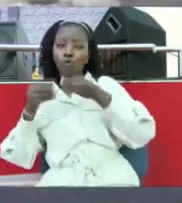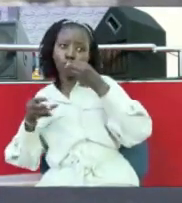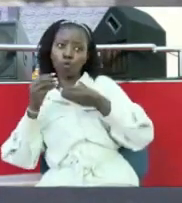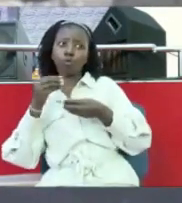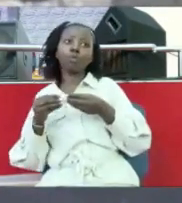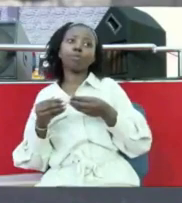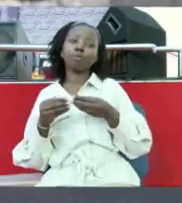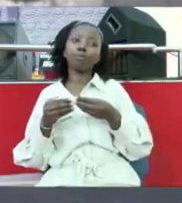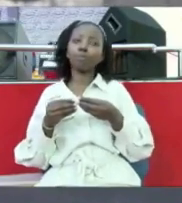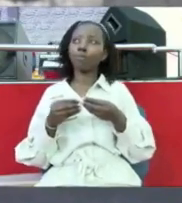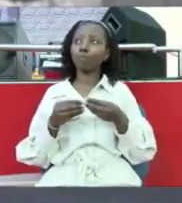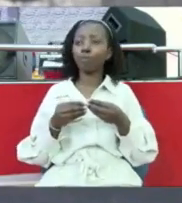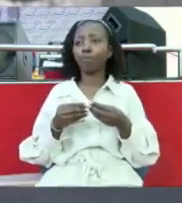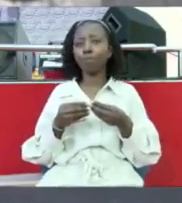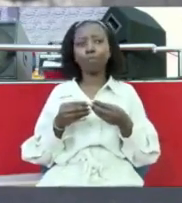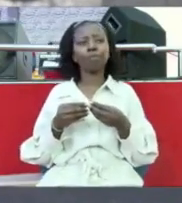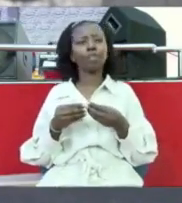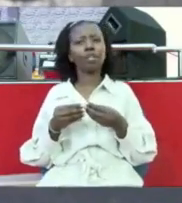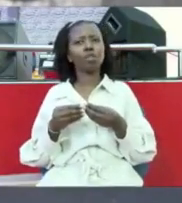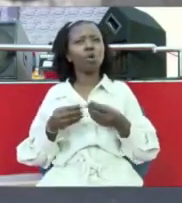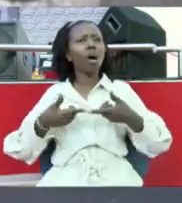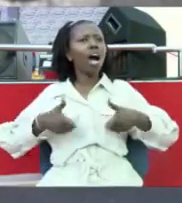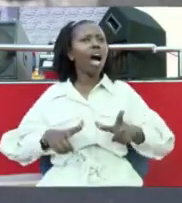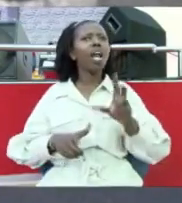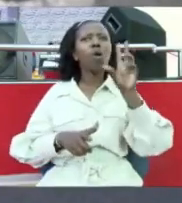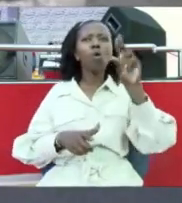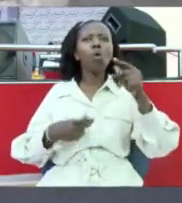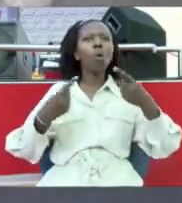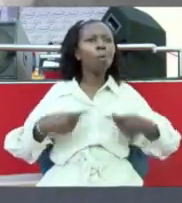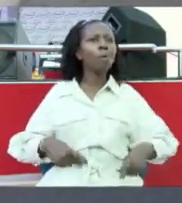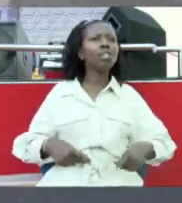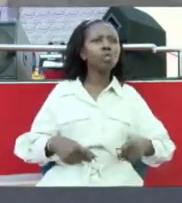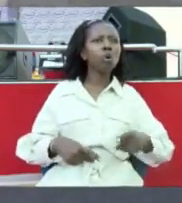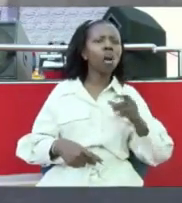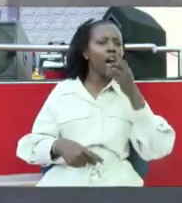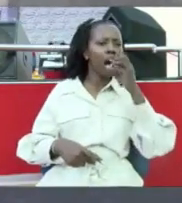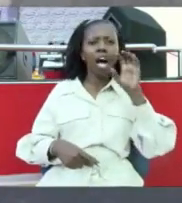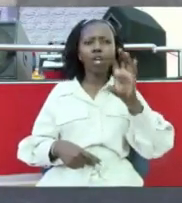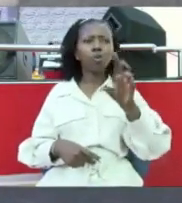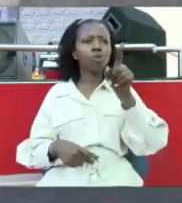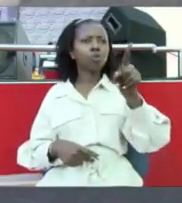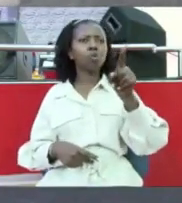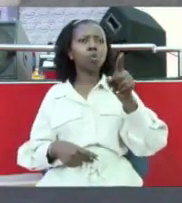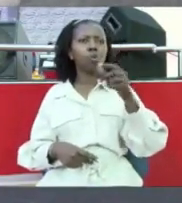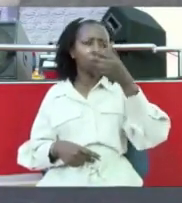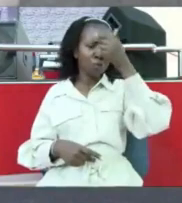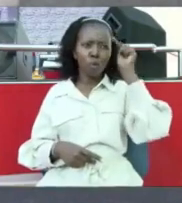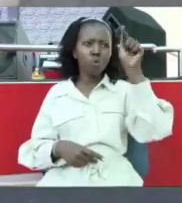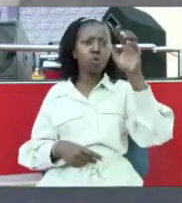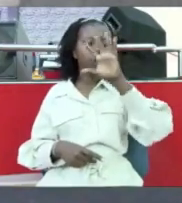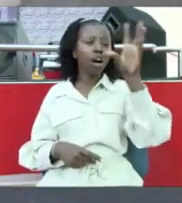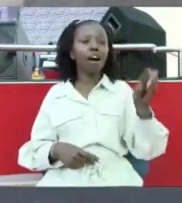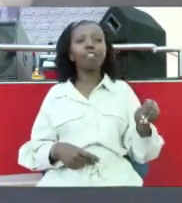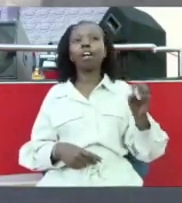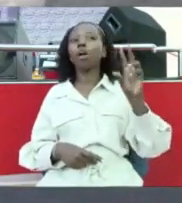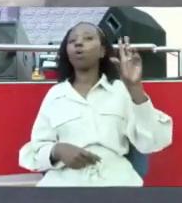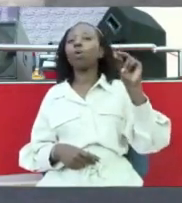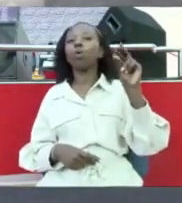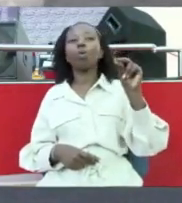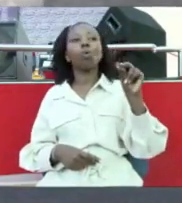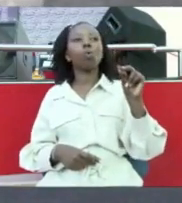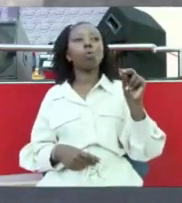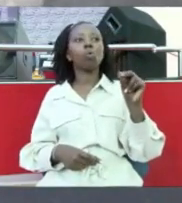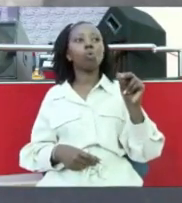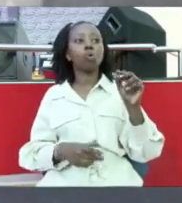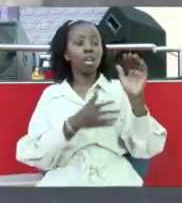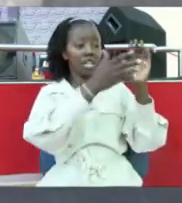watakuja chakula Afrika. Let no one despise you because you are an African. Mtu asikudhalilishe kwa sababu wewe ni Mwafrika. Salimia